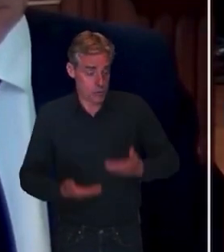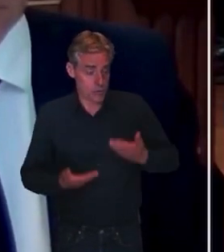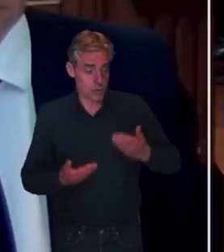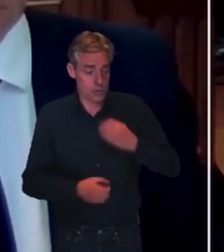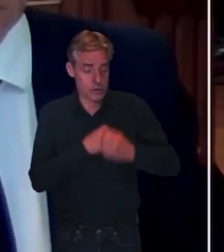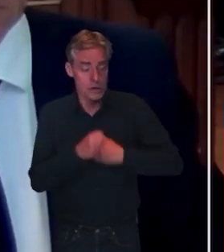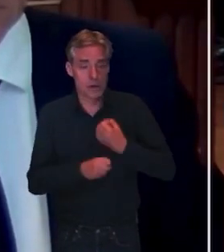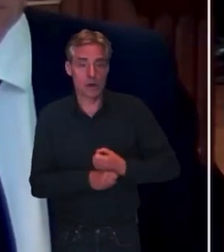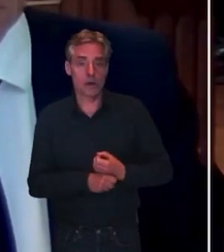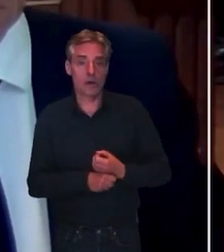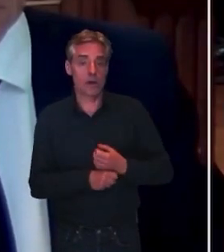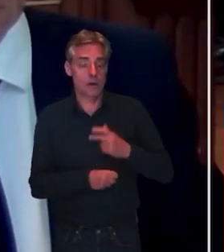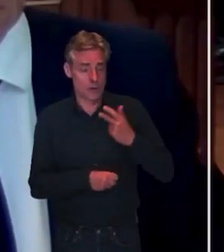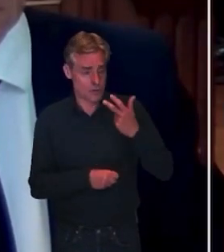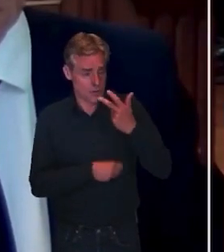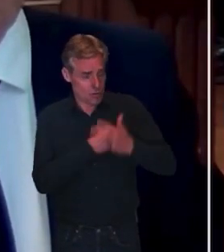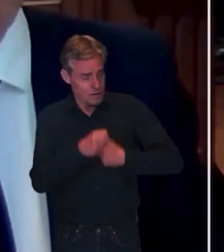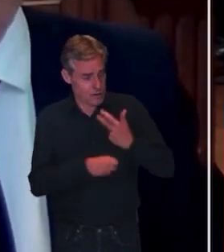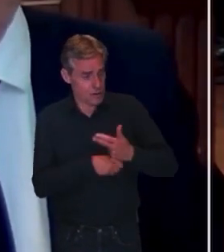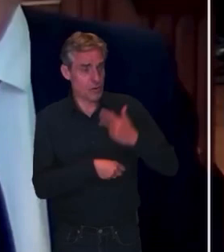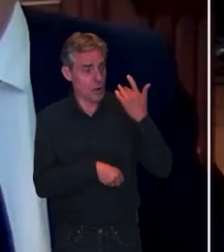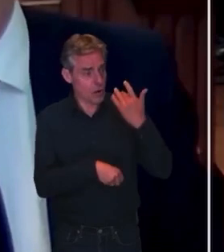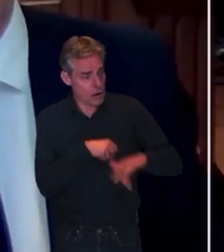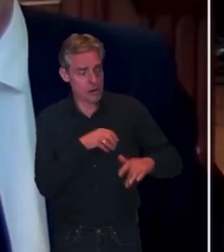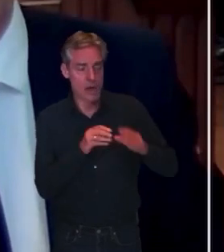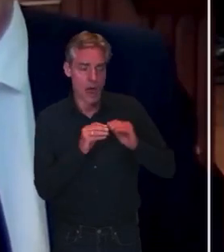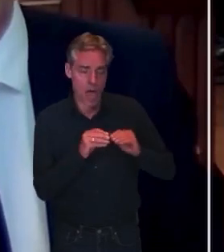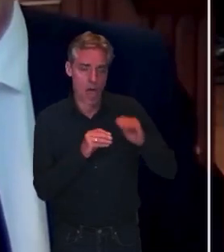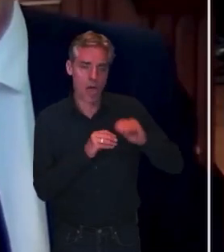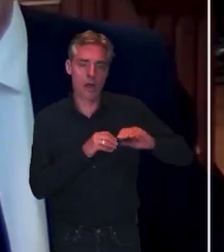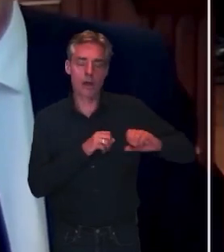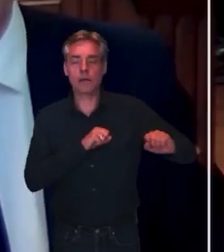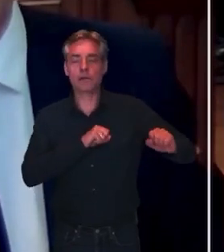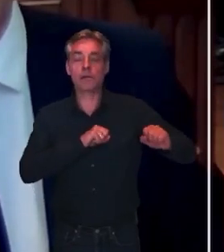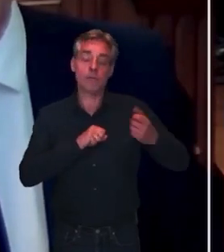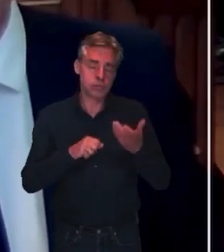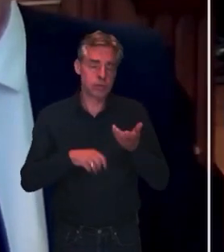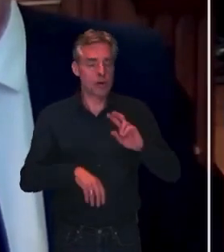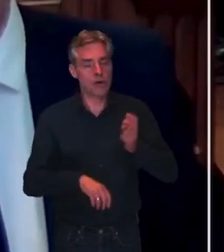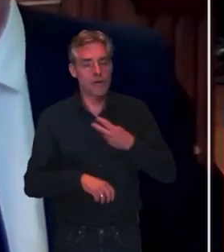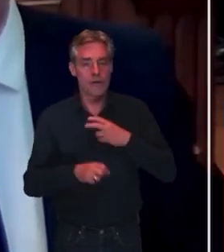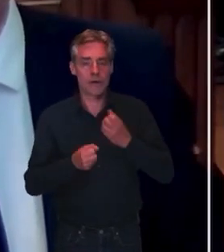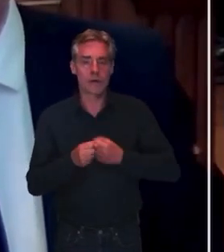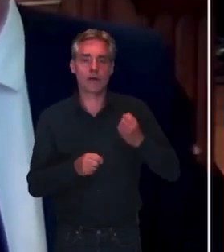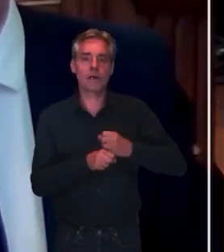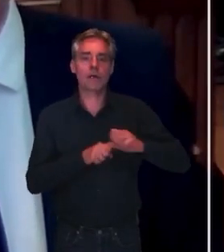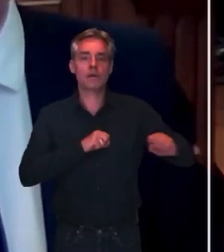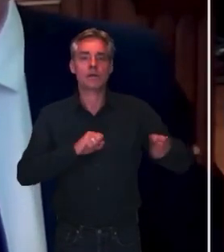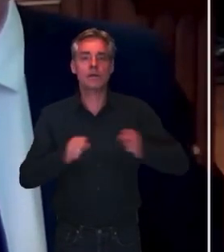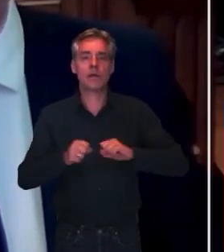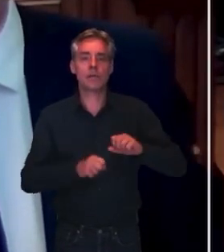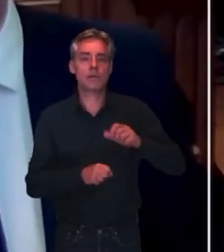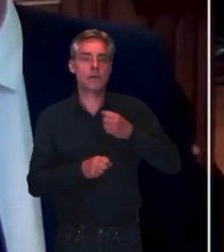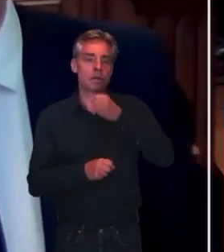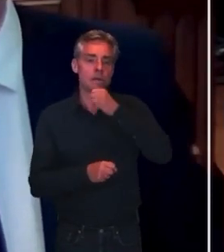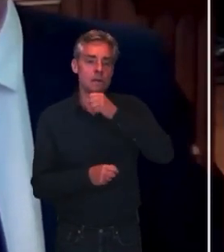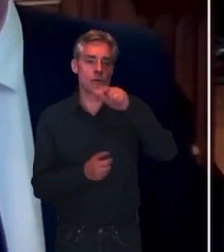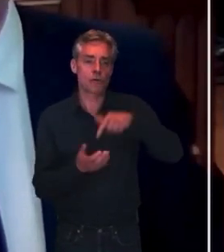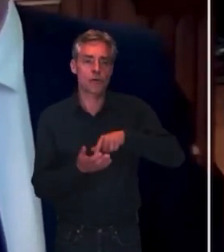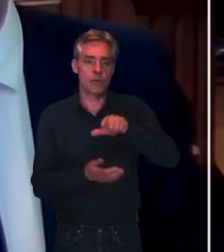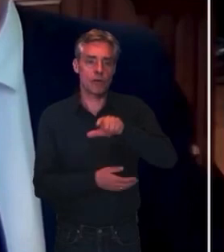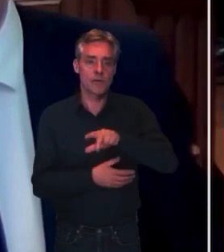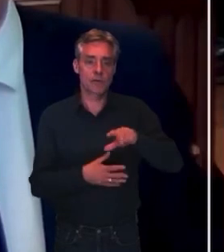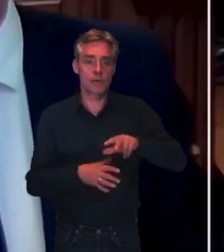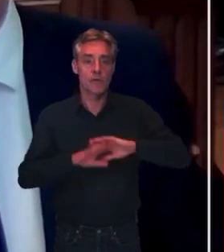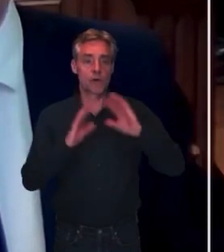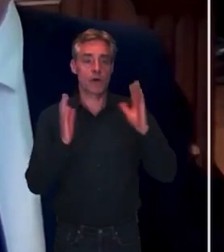année, 3 ans après votre avènement, la dynamique senior 2023. Alors